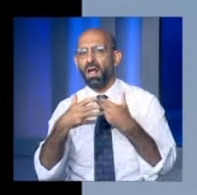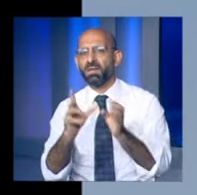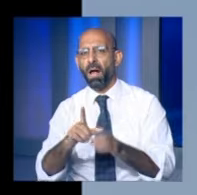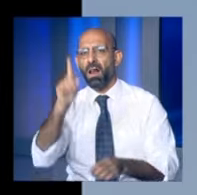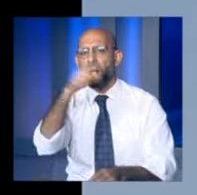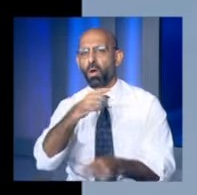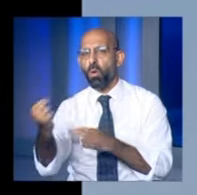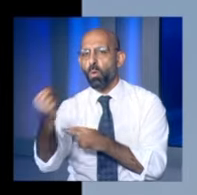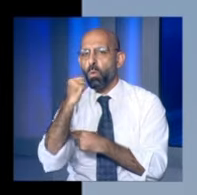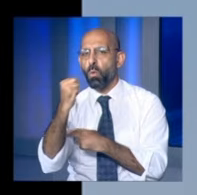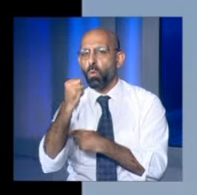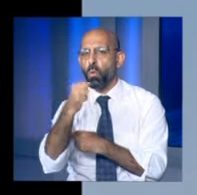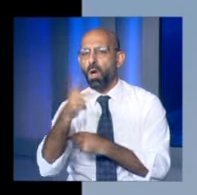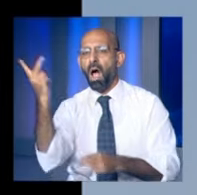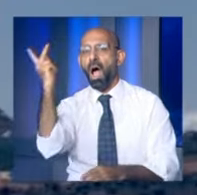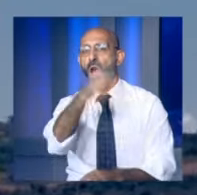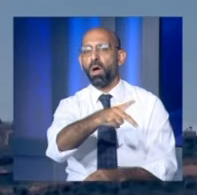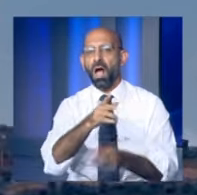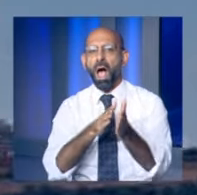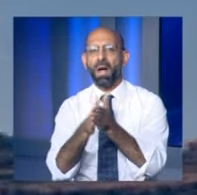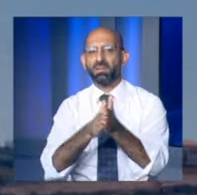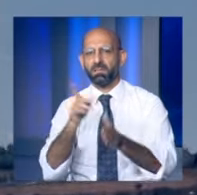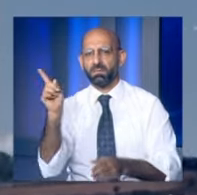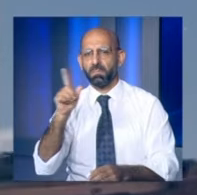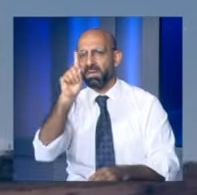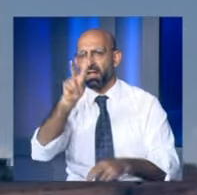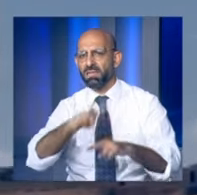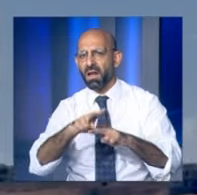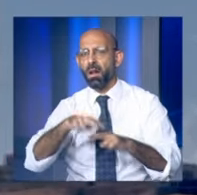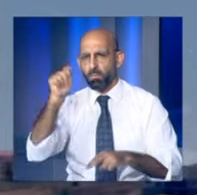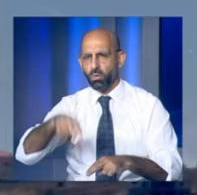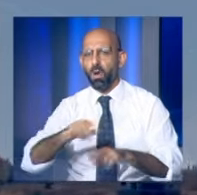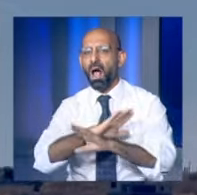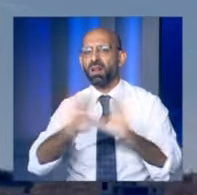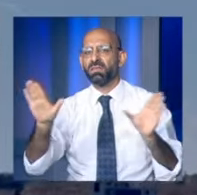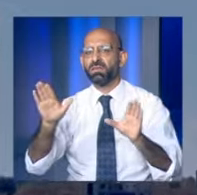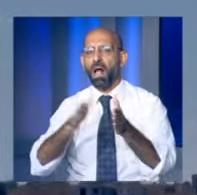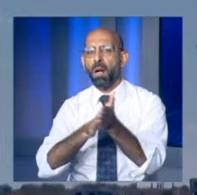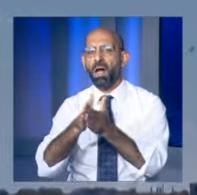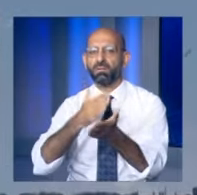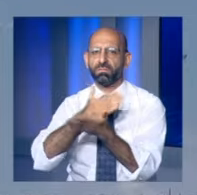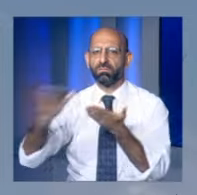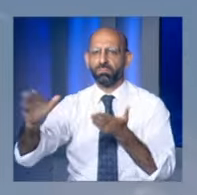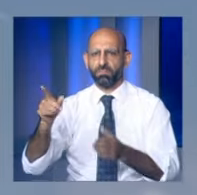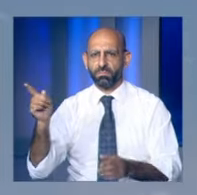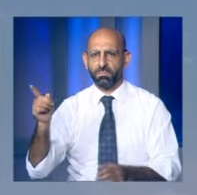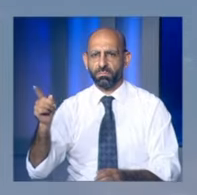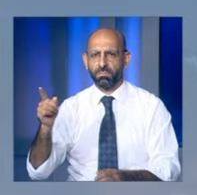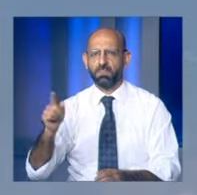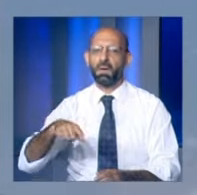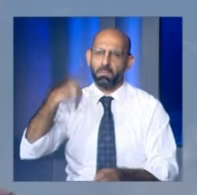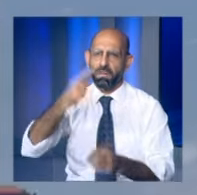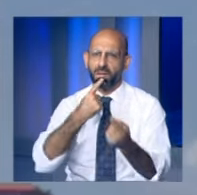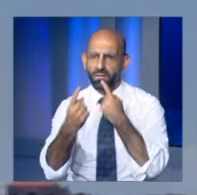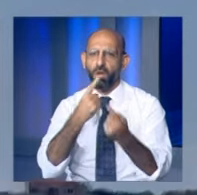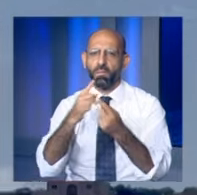مكول من جهته أشار إلى أن لدى حزب الله قدرات كبيرة وأقوى من حماس، لكن إسرائيل تريد الانتهاء أولا من حماس في